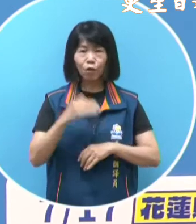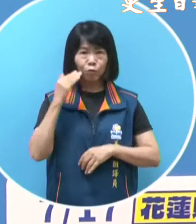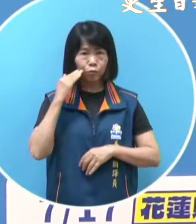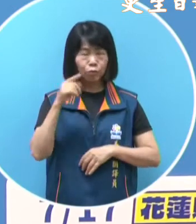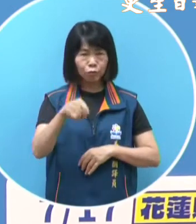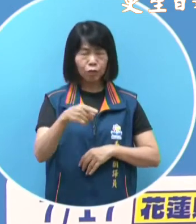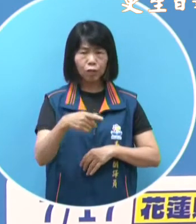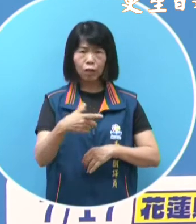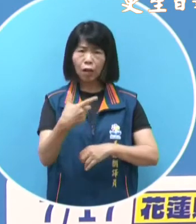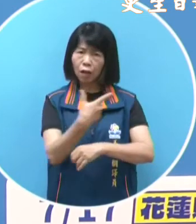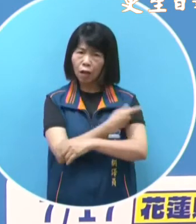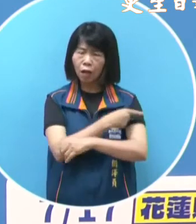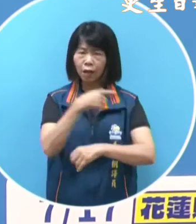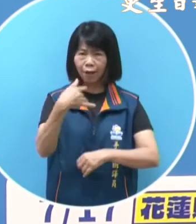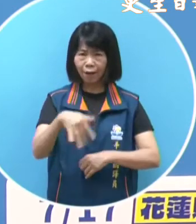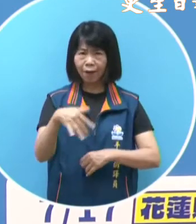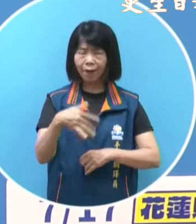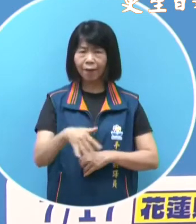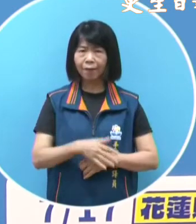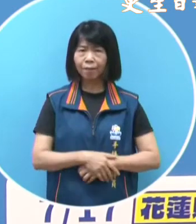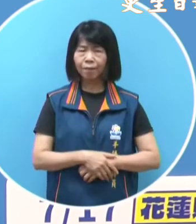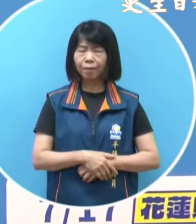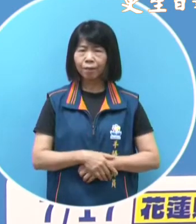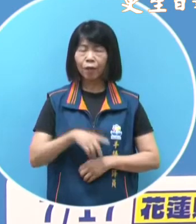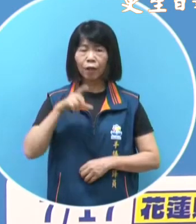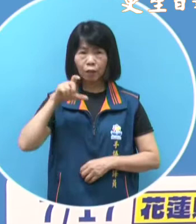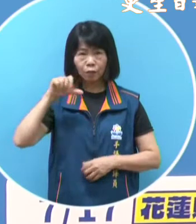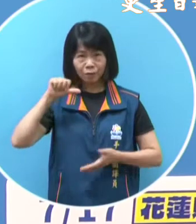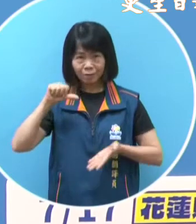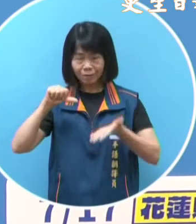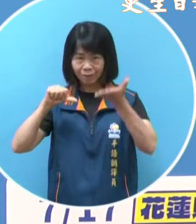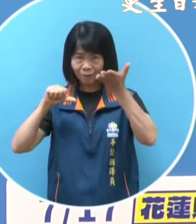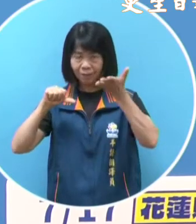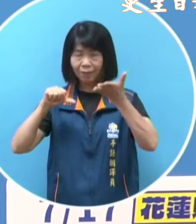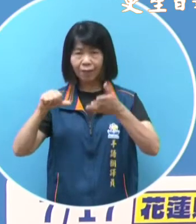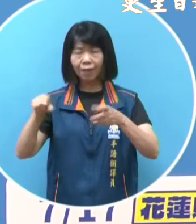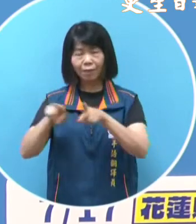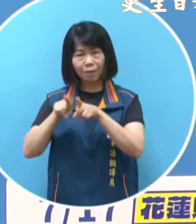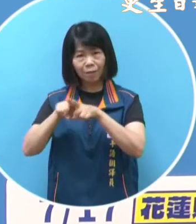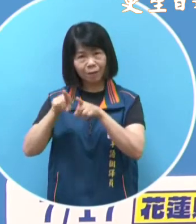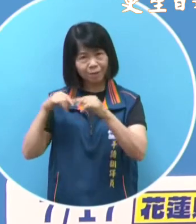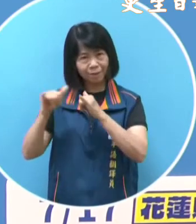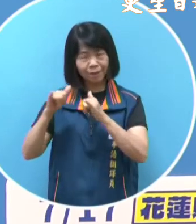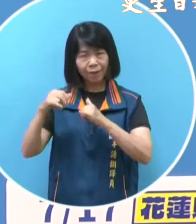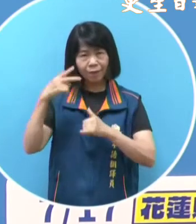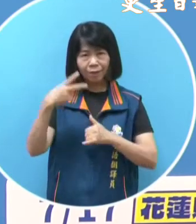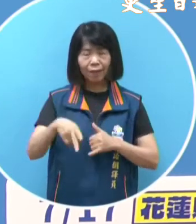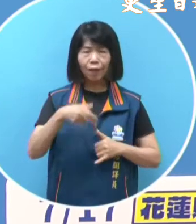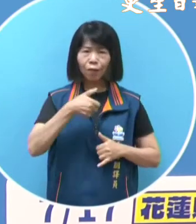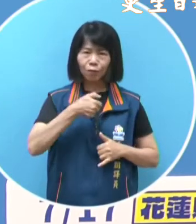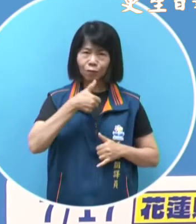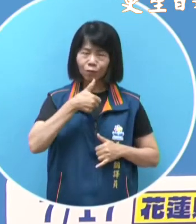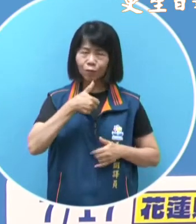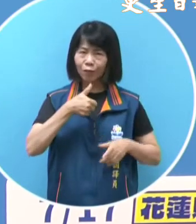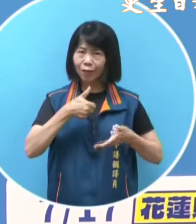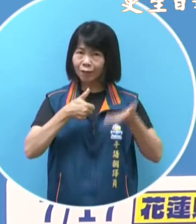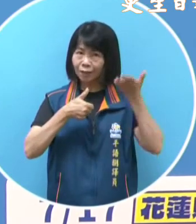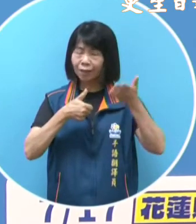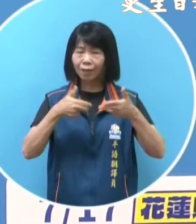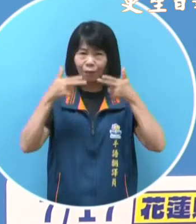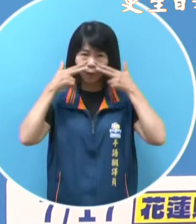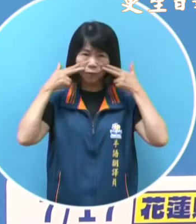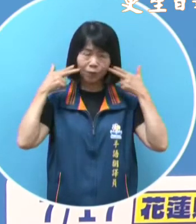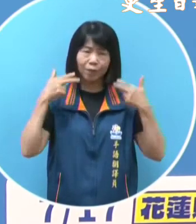你没有打到的，就是我们的65岁以上的非原住民、55岁以上